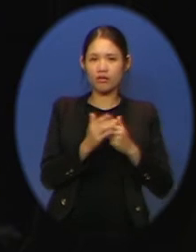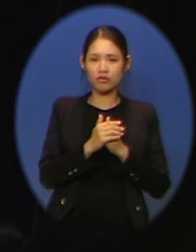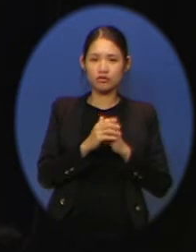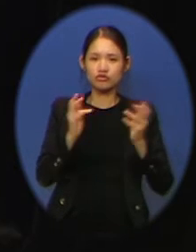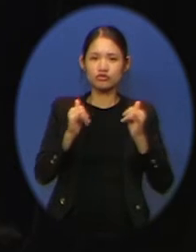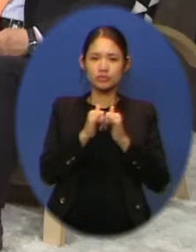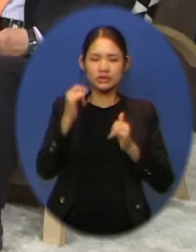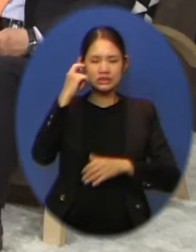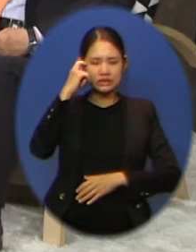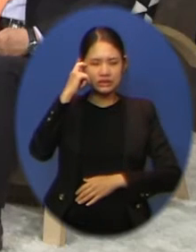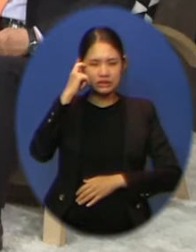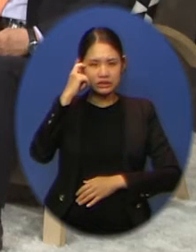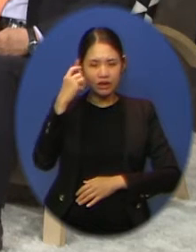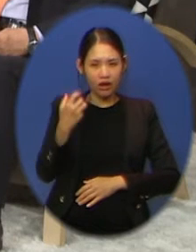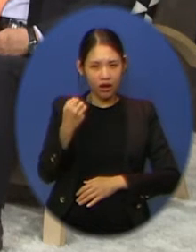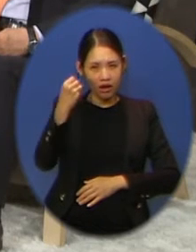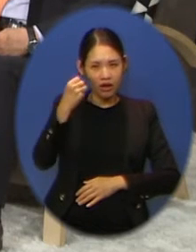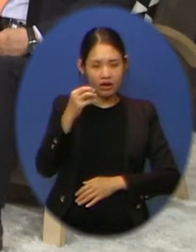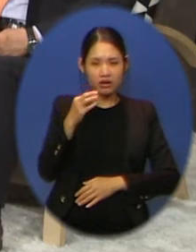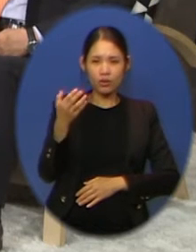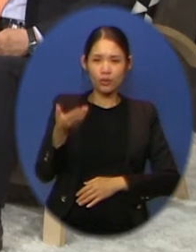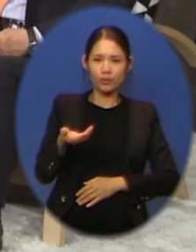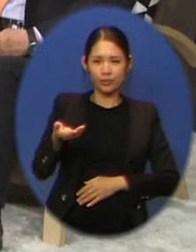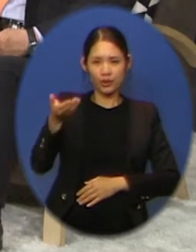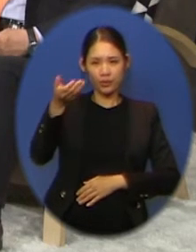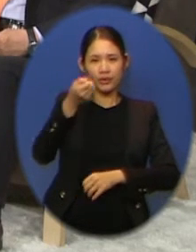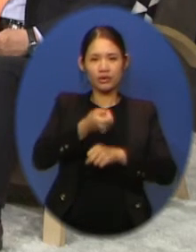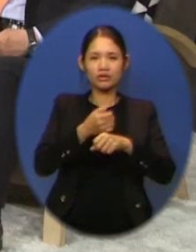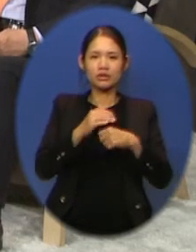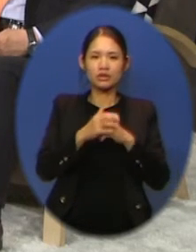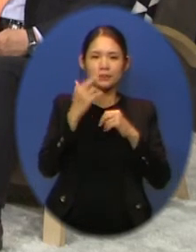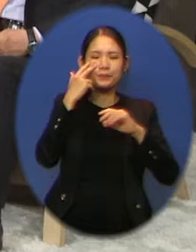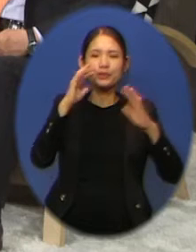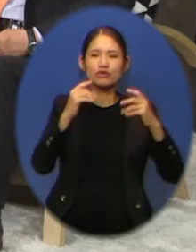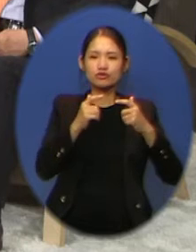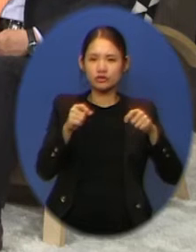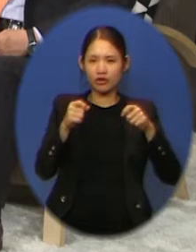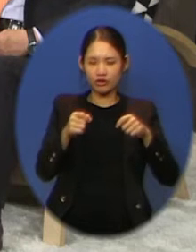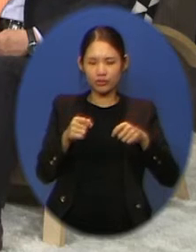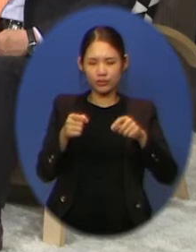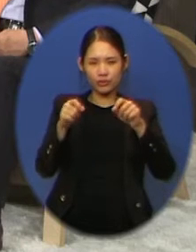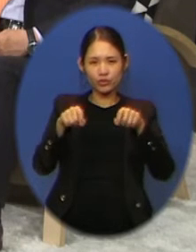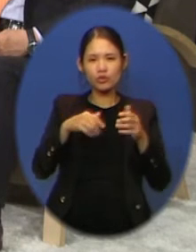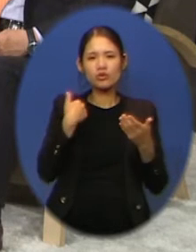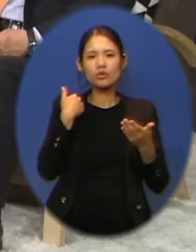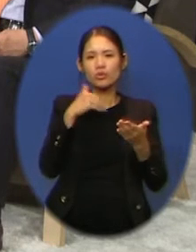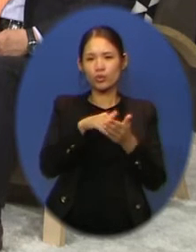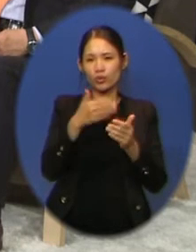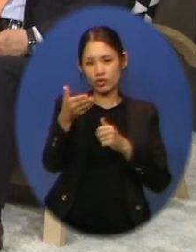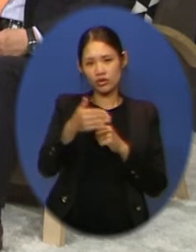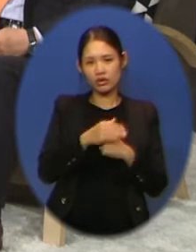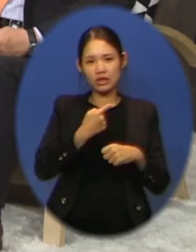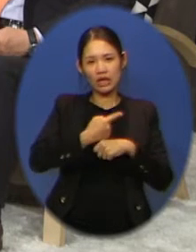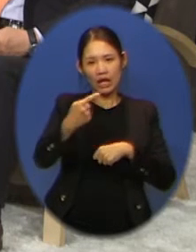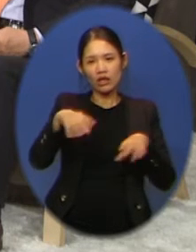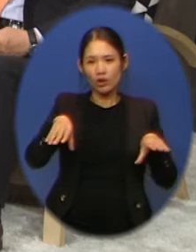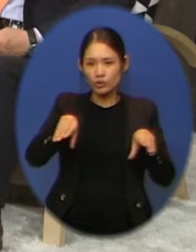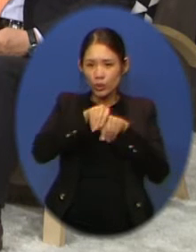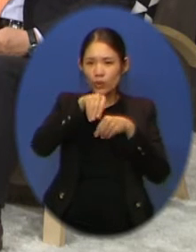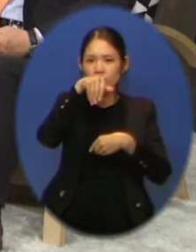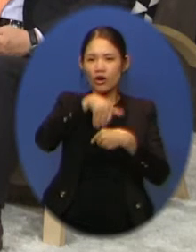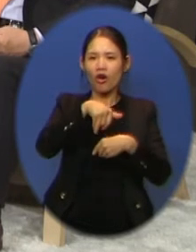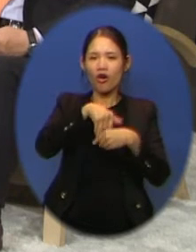올랐는데 이제는 미국같이 돌려줍시다. 네. 내년 총선부터는 공천제도를 없애고